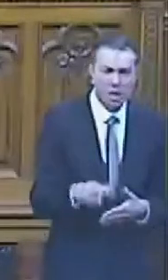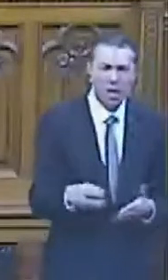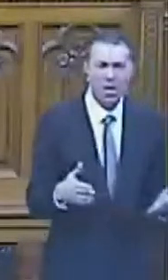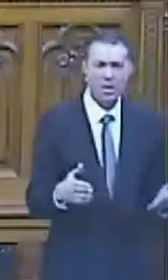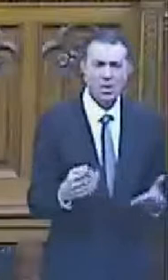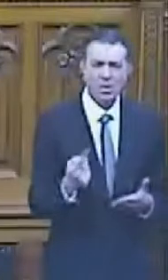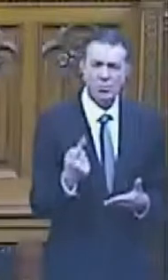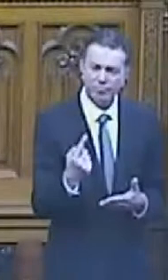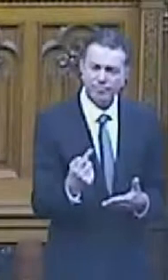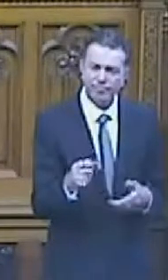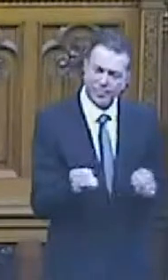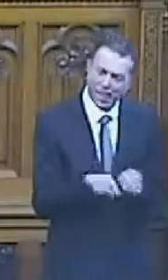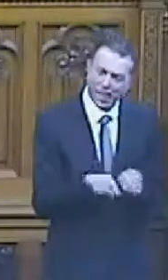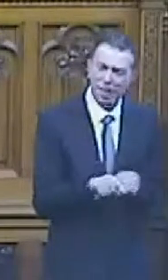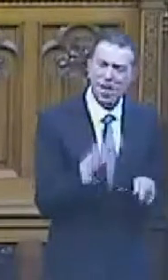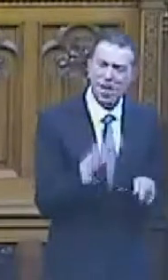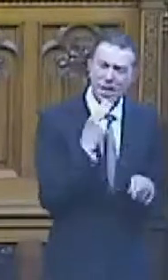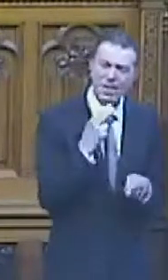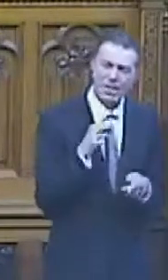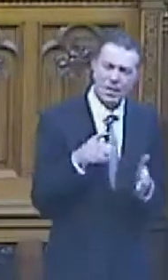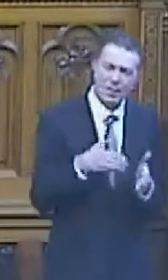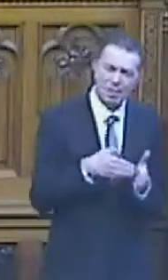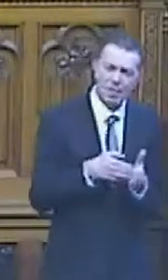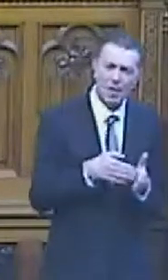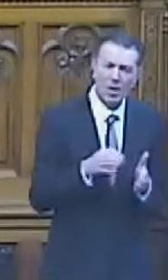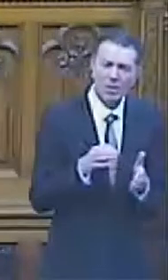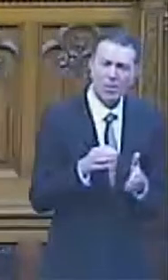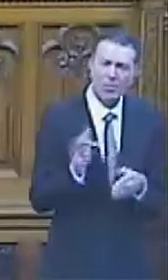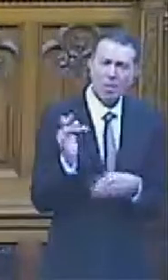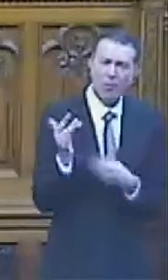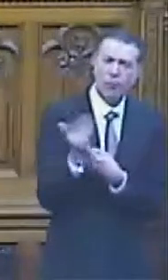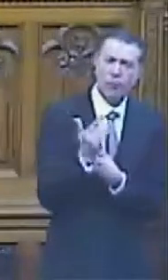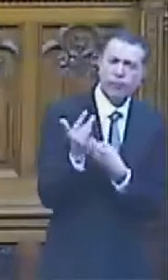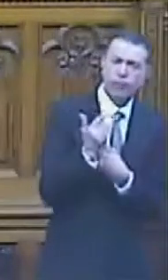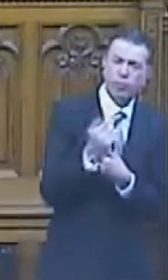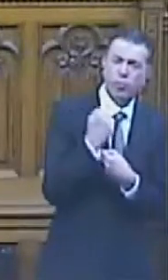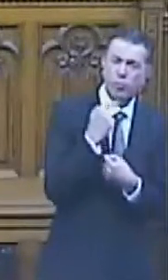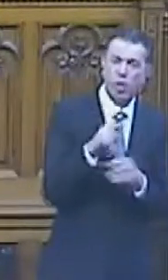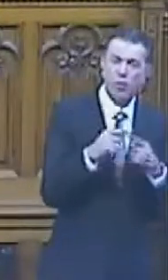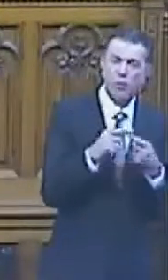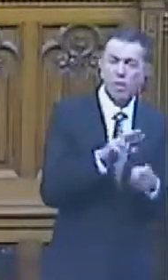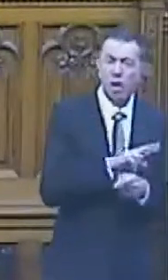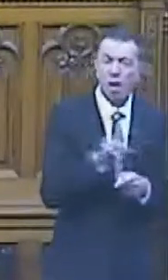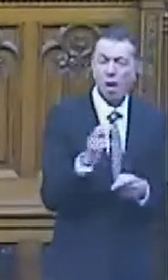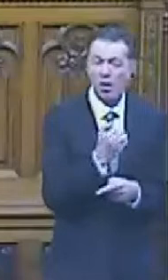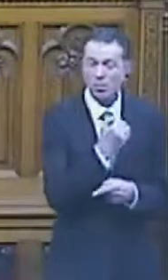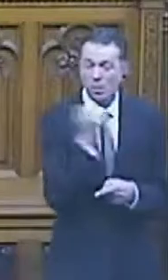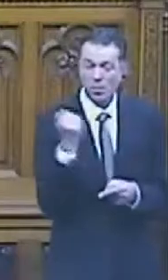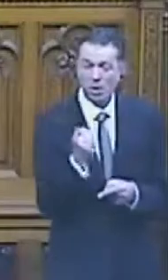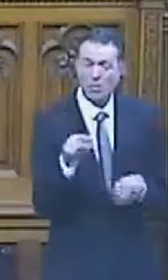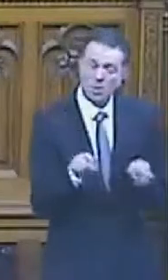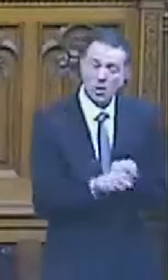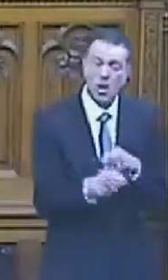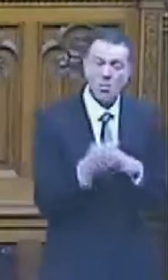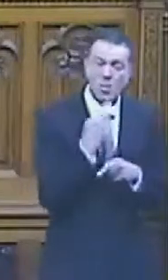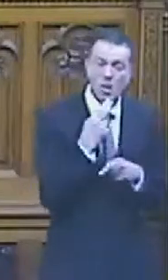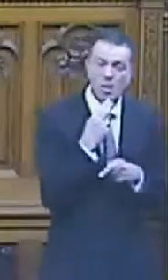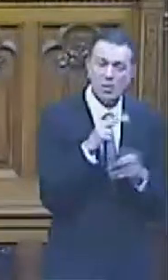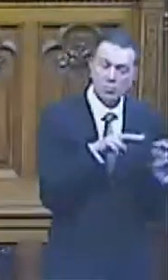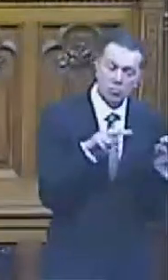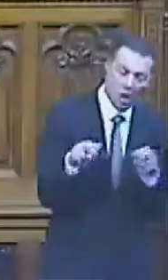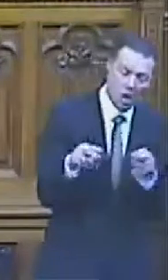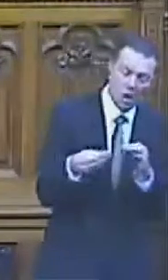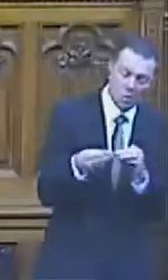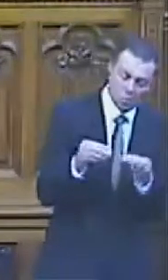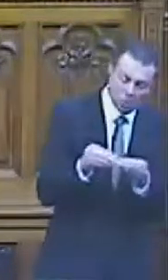Energie, die Sie aufwenden, uns dauernd ins rechte Eck zu stellen, Verwenden Sie die Energie einmal, die Probleme am Schopf zu packen